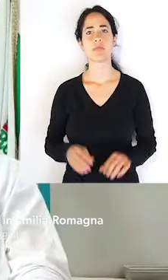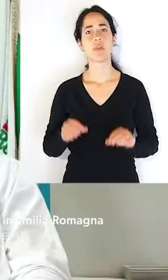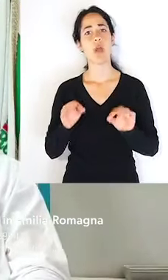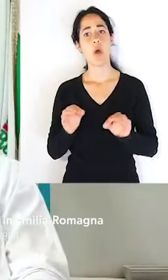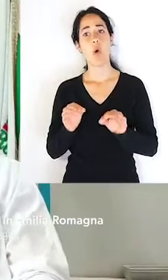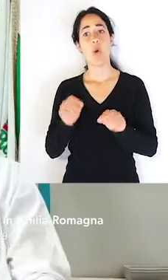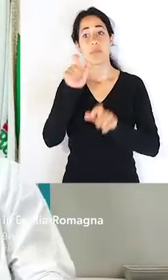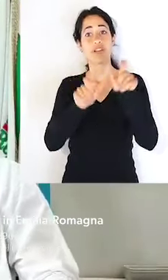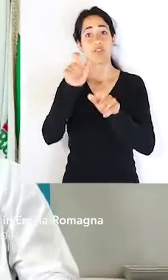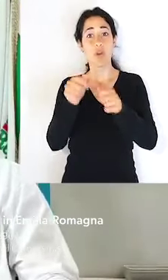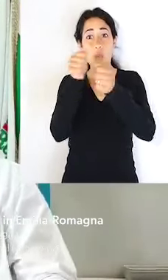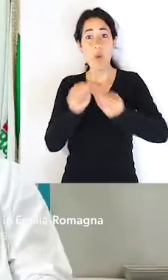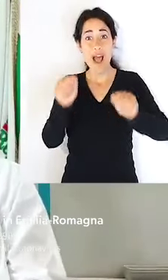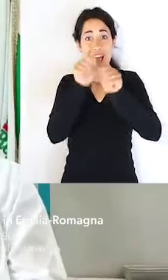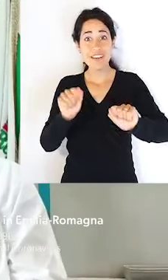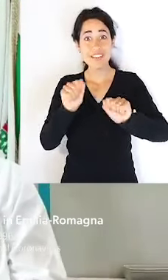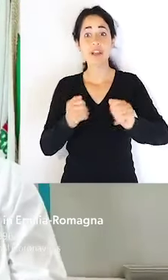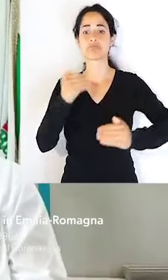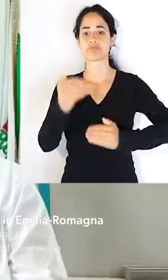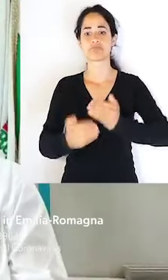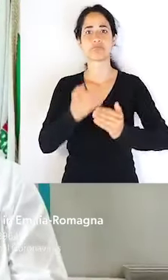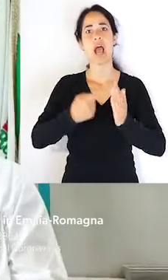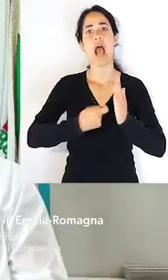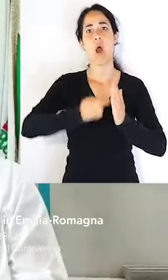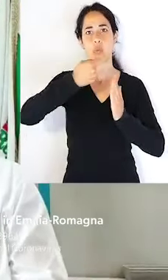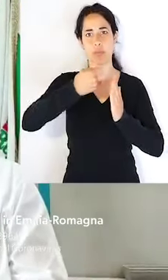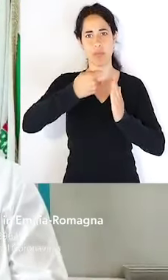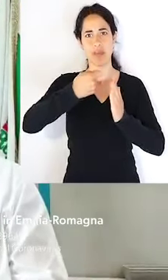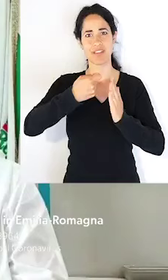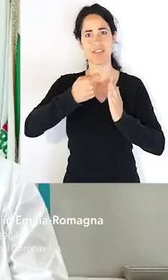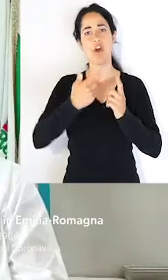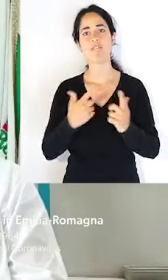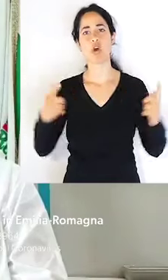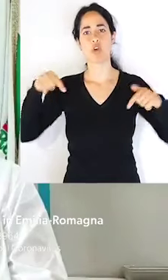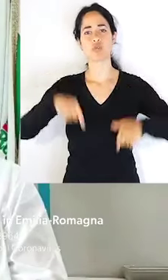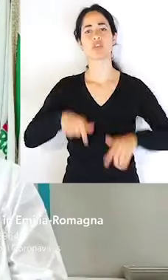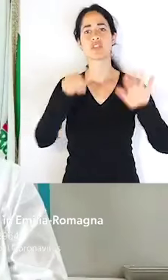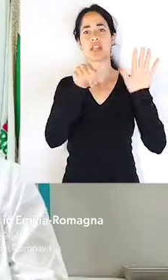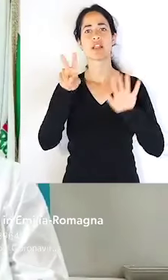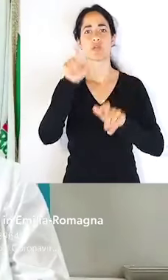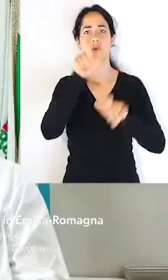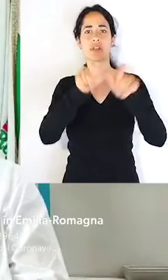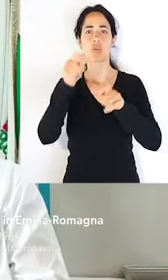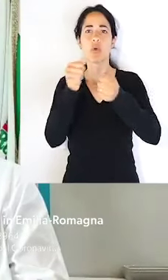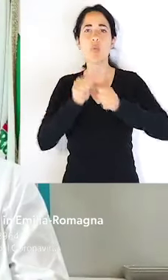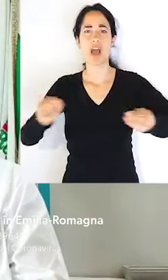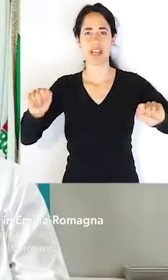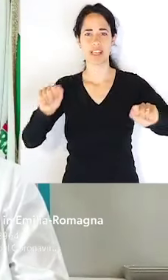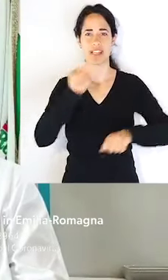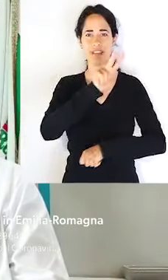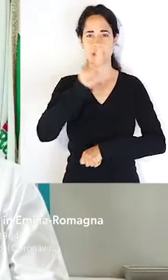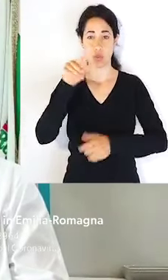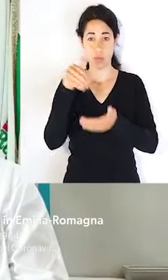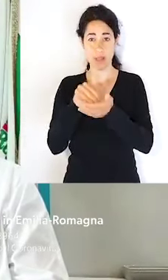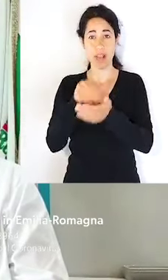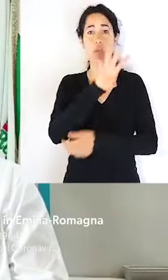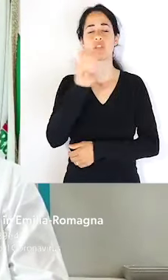E continuano invece i guariti, per fortuna, guariti oggi sono 62, sono